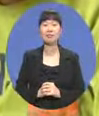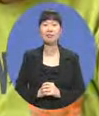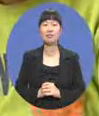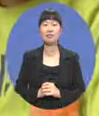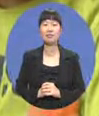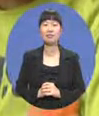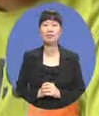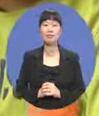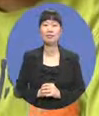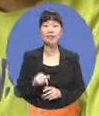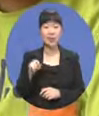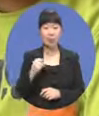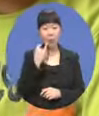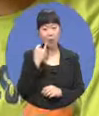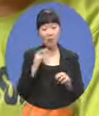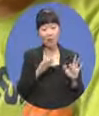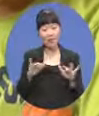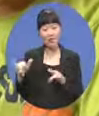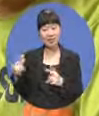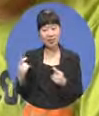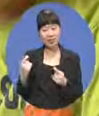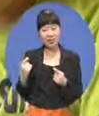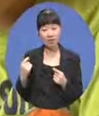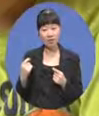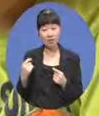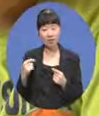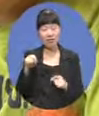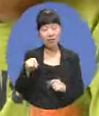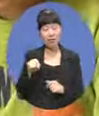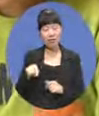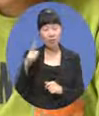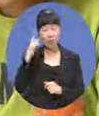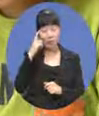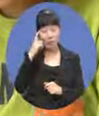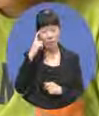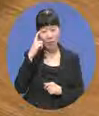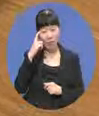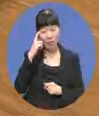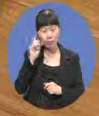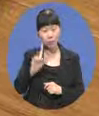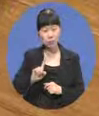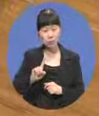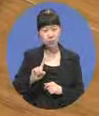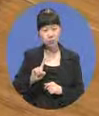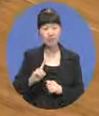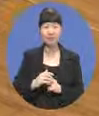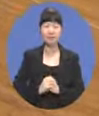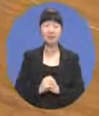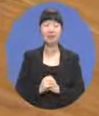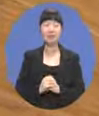이거 바다 같아, 왠지. 이것들은 그냥 어디서 파란지는 피자.